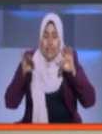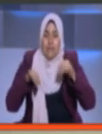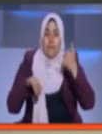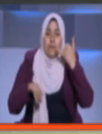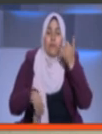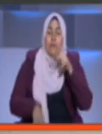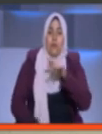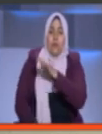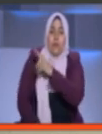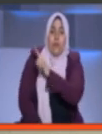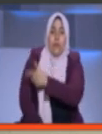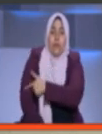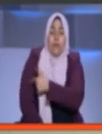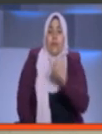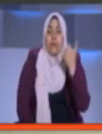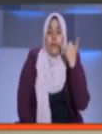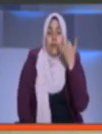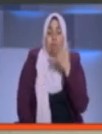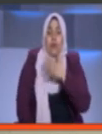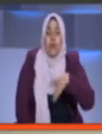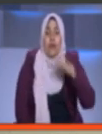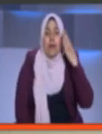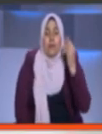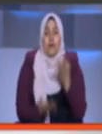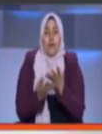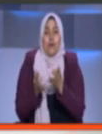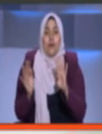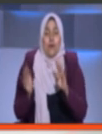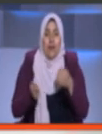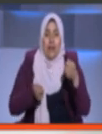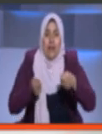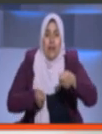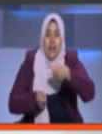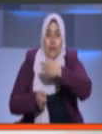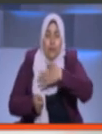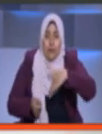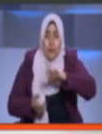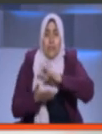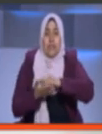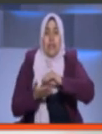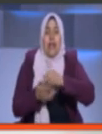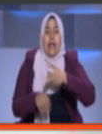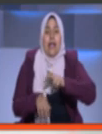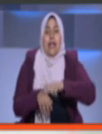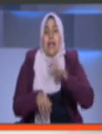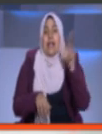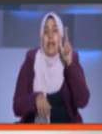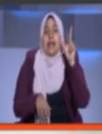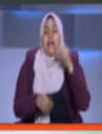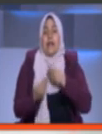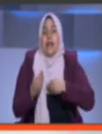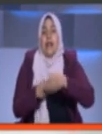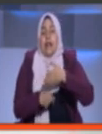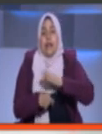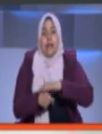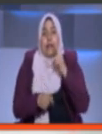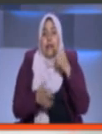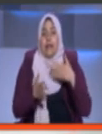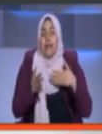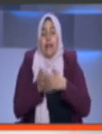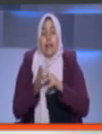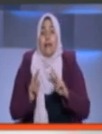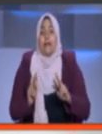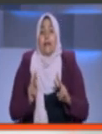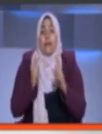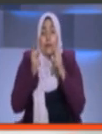لنتحدث معكما. أهلا بكما خالد وعربي، نتحدث معكما في هذه الجولة عن آخر التطورات